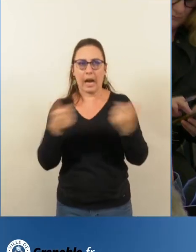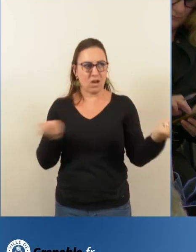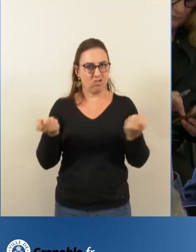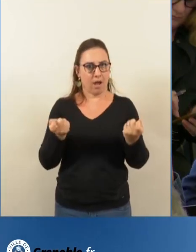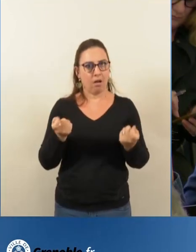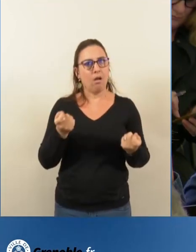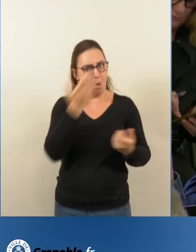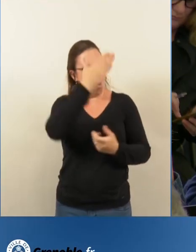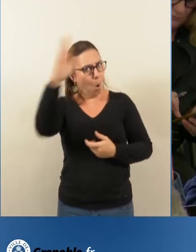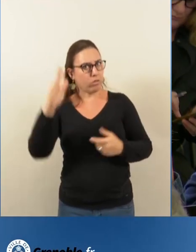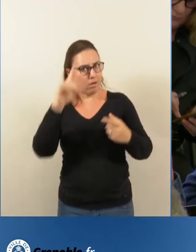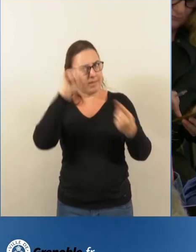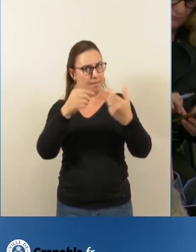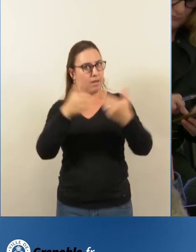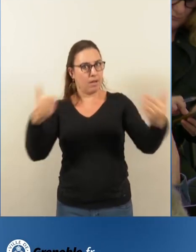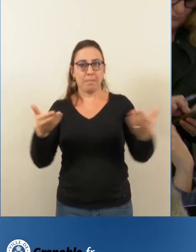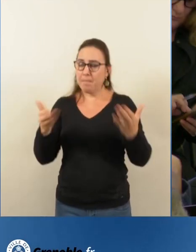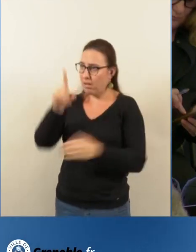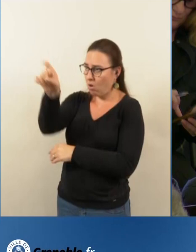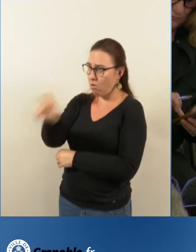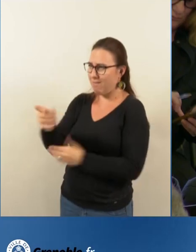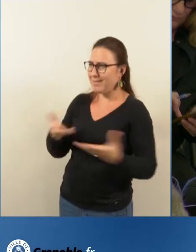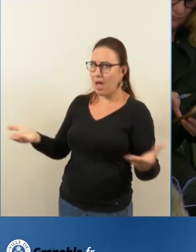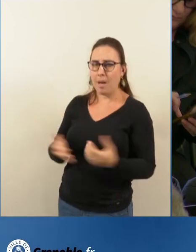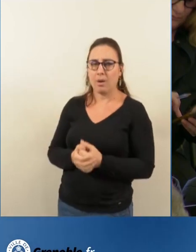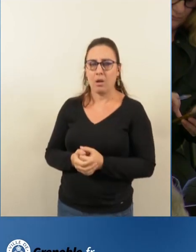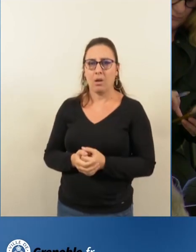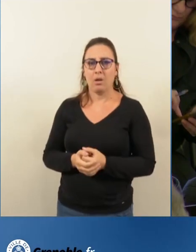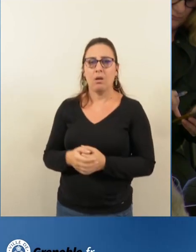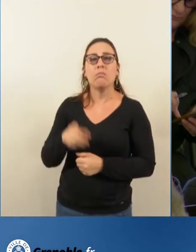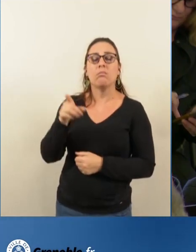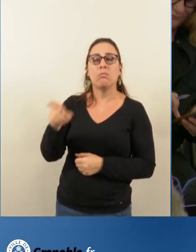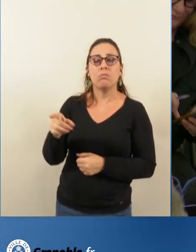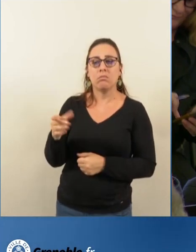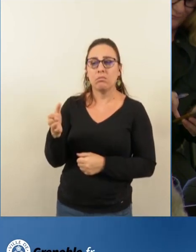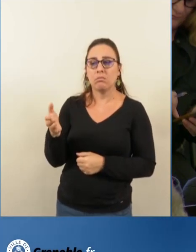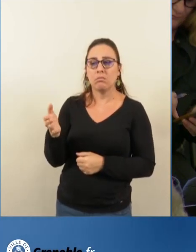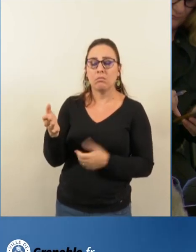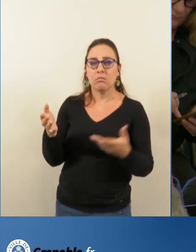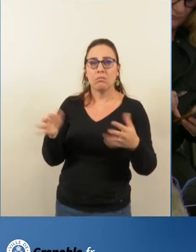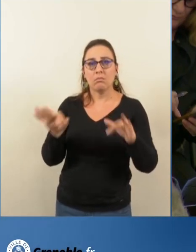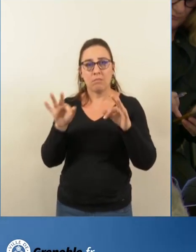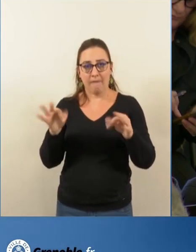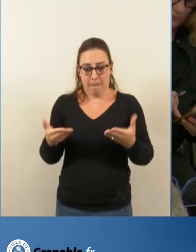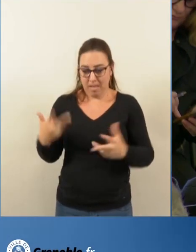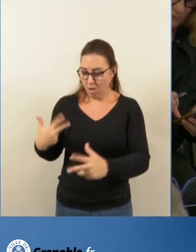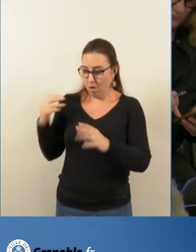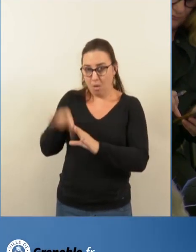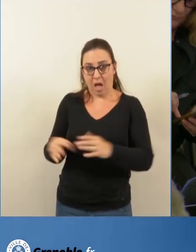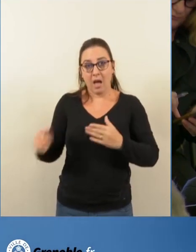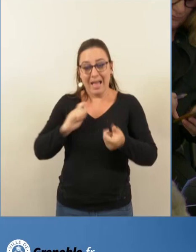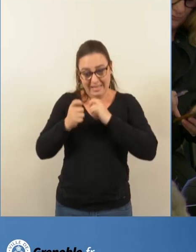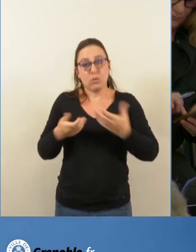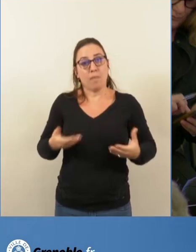mais la question que je pose aujourd'hui Monsieur le Maire est simple c'est est-ce que ces questions là dans ce mandat on les aborde